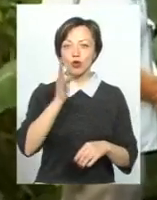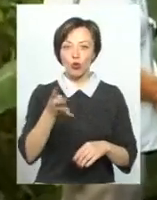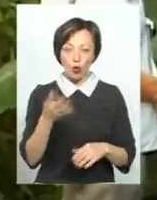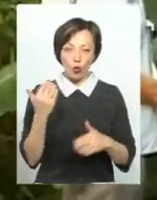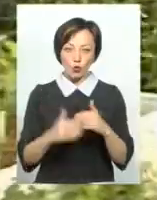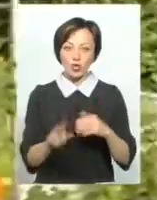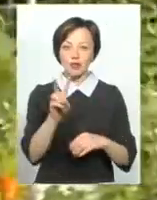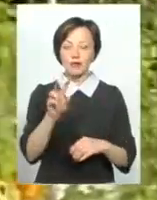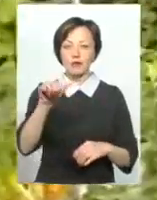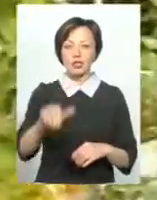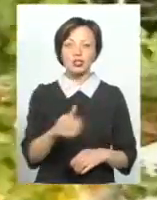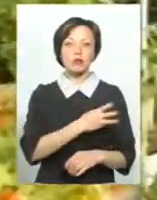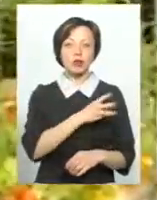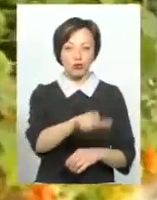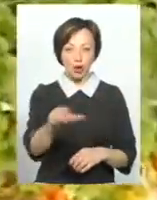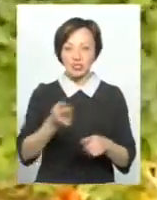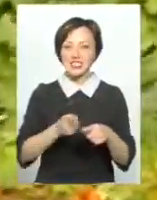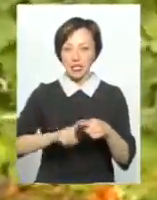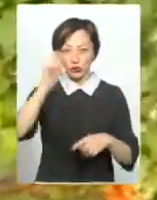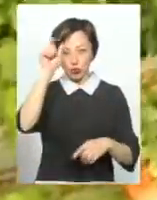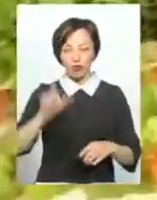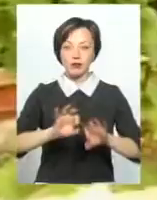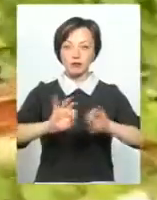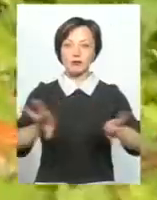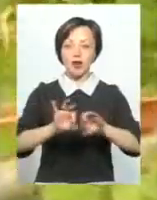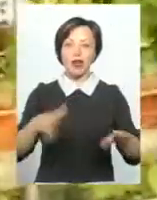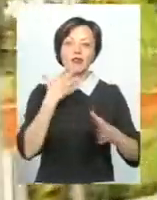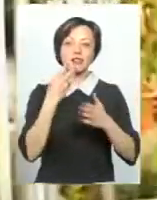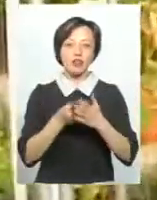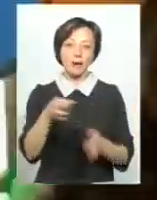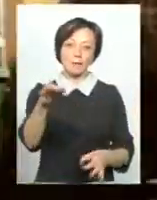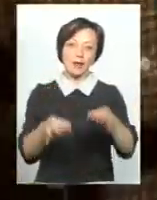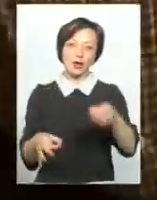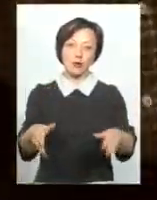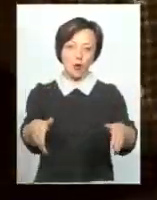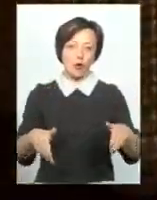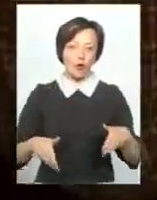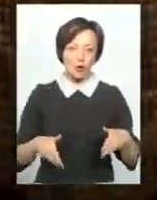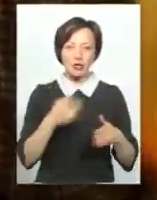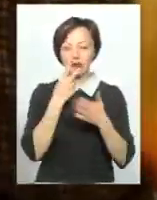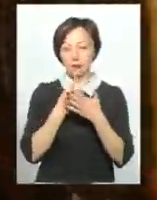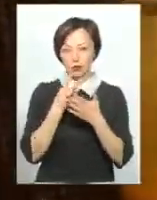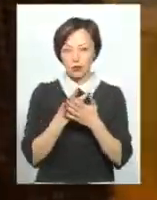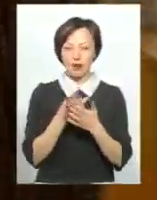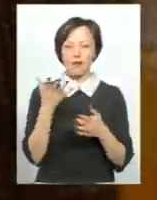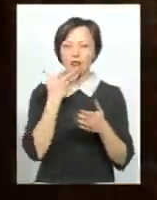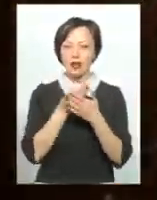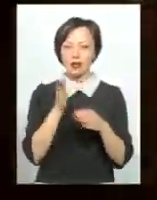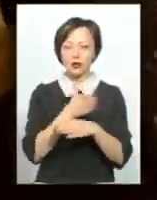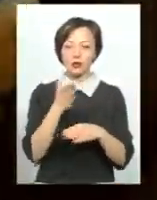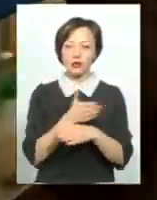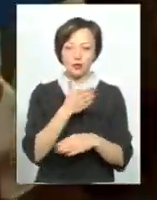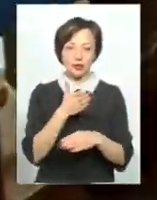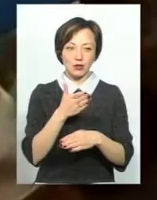уже 2000 охочих цей чоловік провів лекції на своєму природному городі. Демонструє і власноруч виготовлені